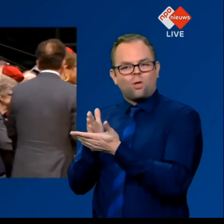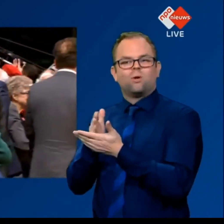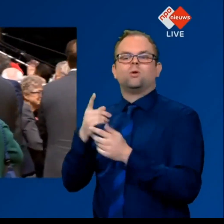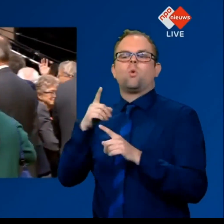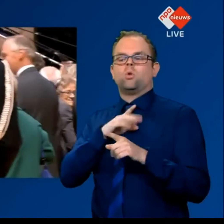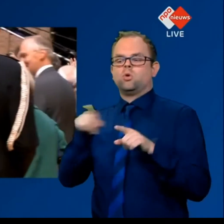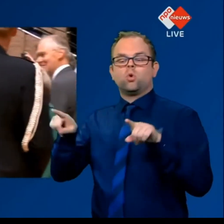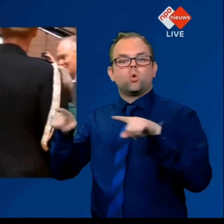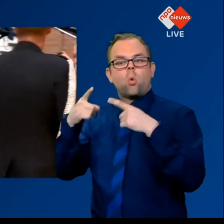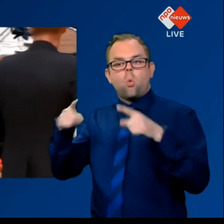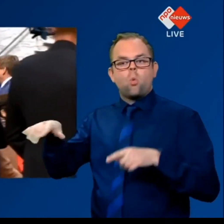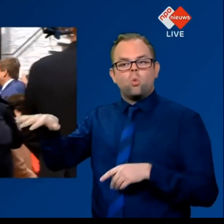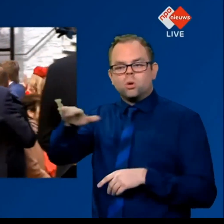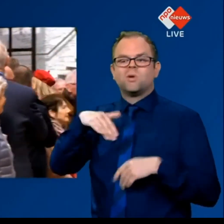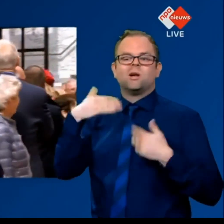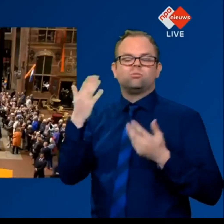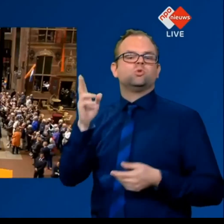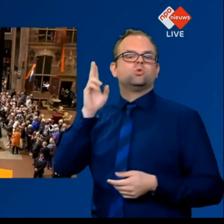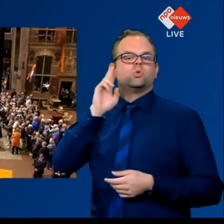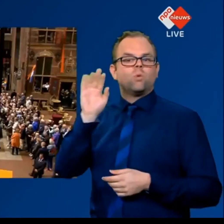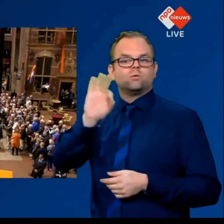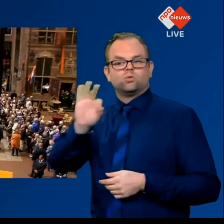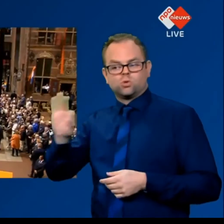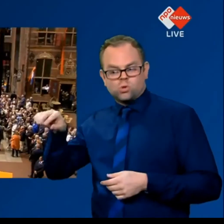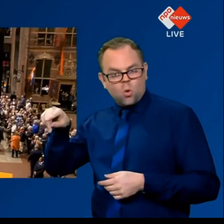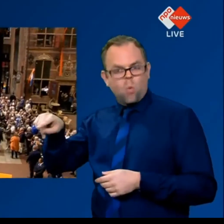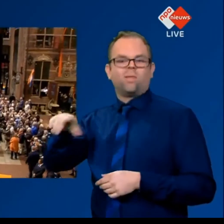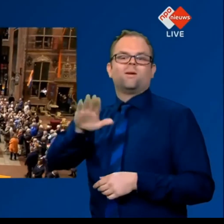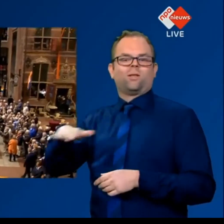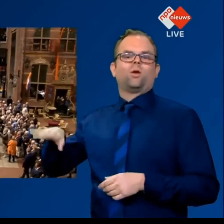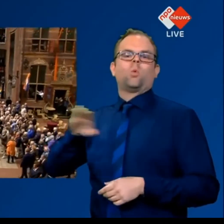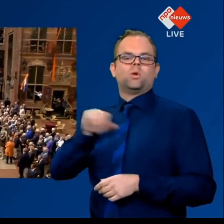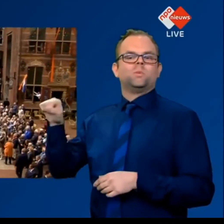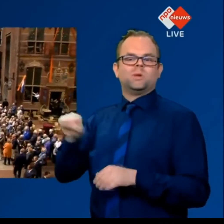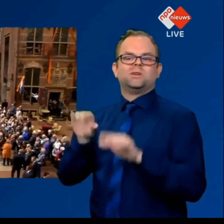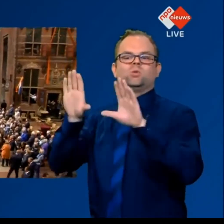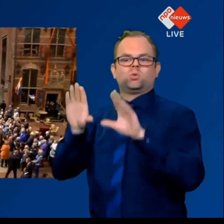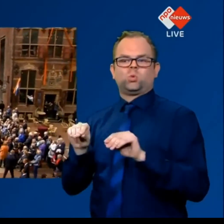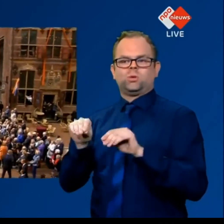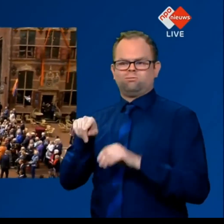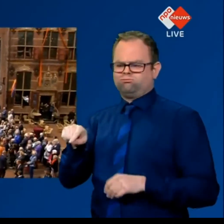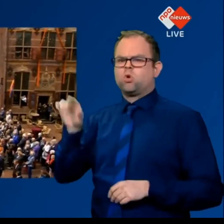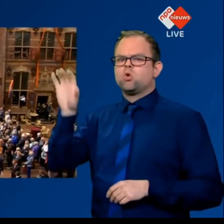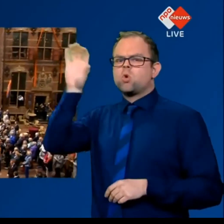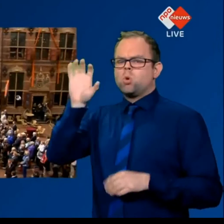kent een relatief grote dovengemeenschap, omdat er al eeuwenlang dovenonderwijs zit.